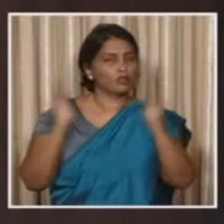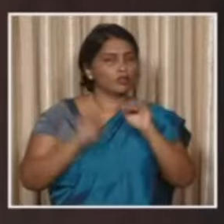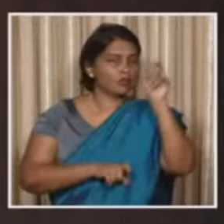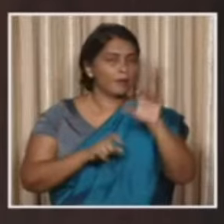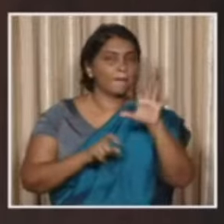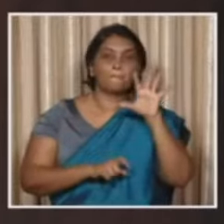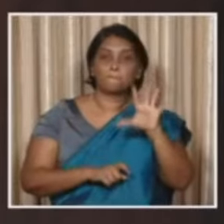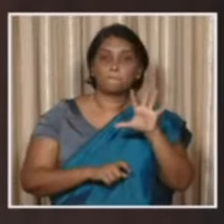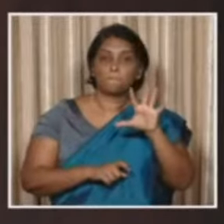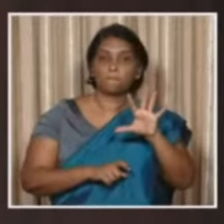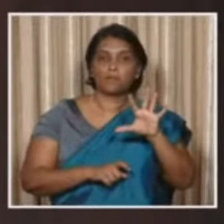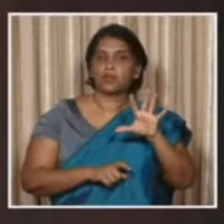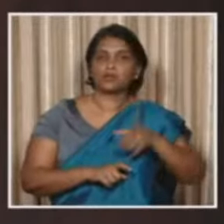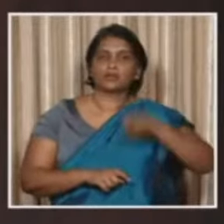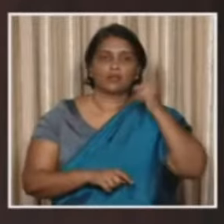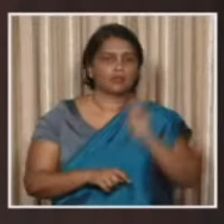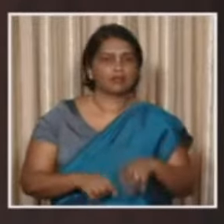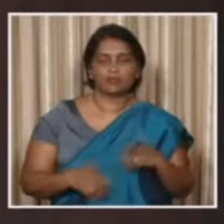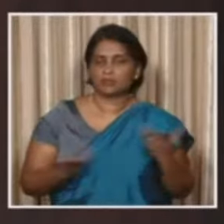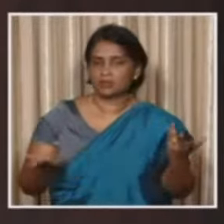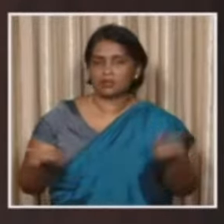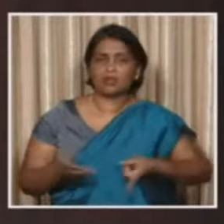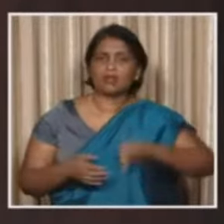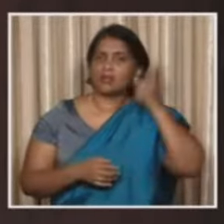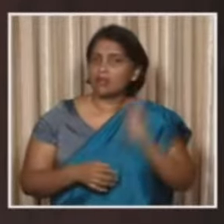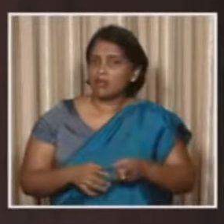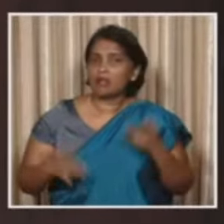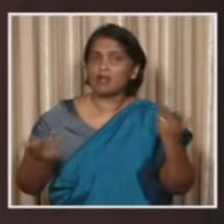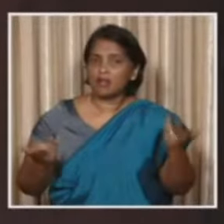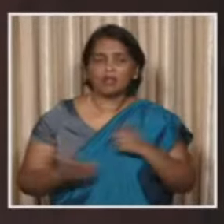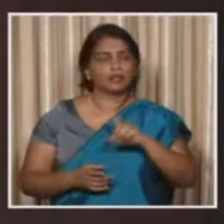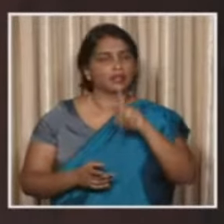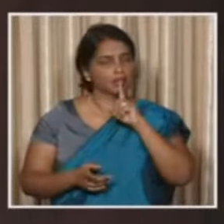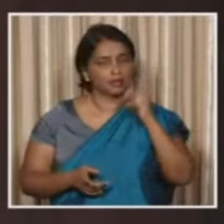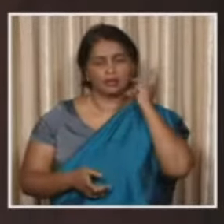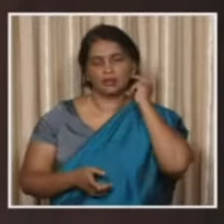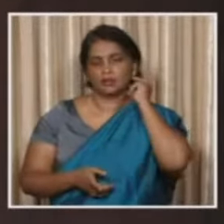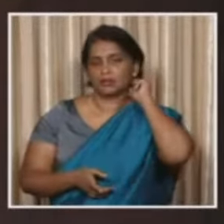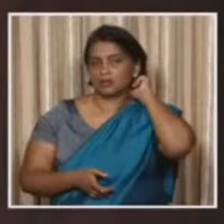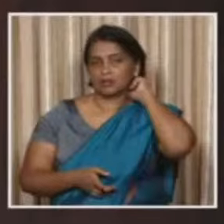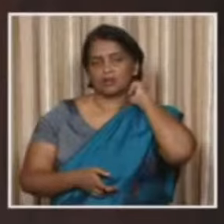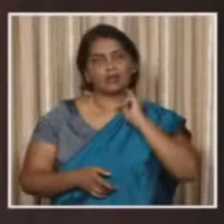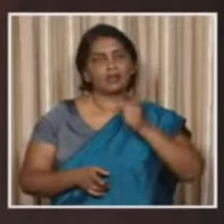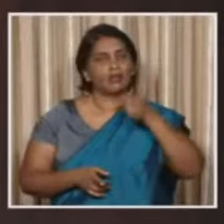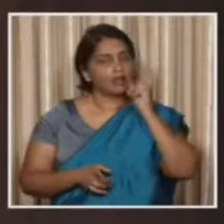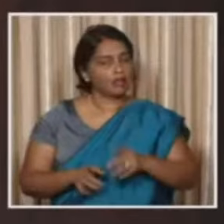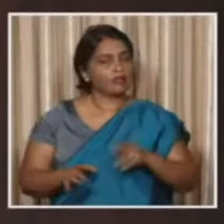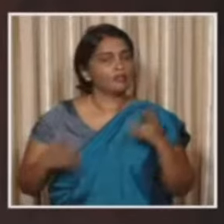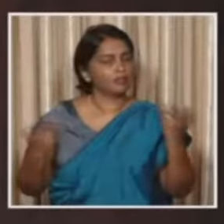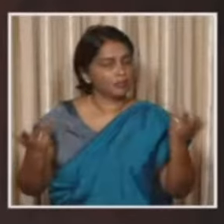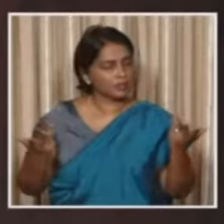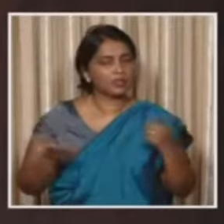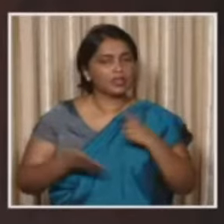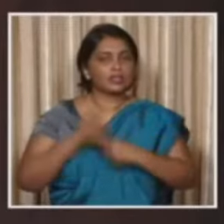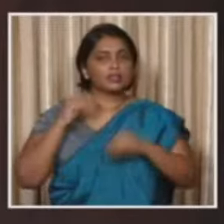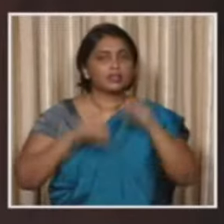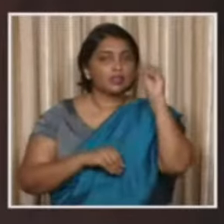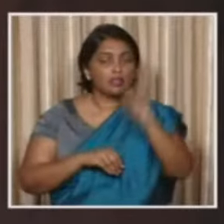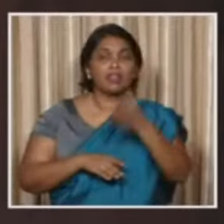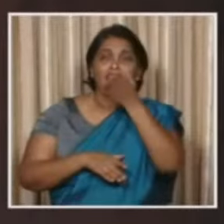දිනකින් සනාත නොකරන ලදී. සනාත කෙරුවේ නැහැ කියලා එතුමා කියනවා. සනාත කෙරුවේ නැත්නම් ඡන්දය දෙන්න තිබුණා